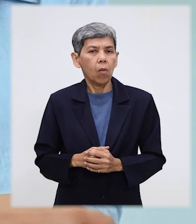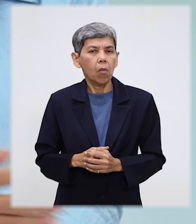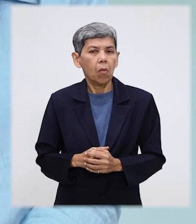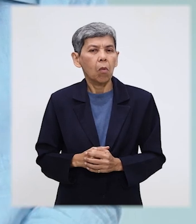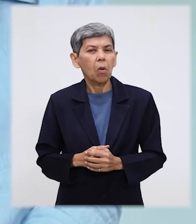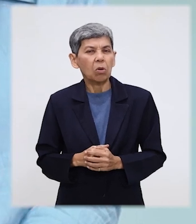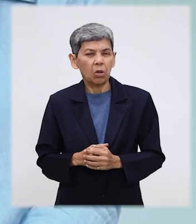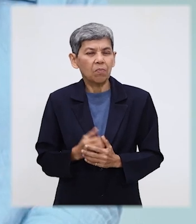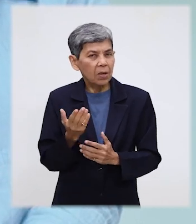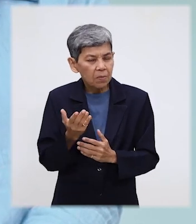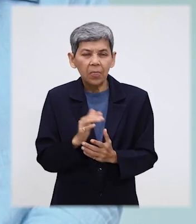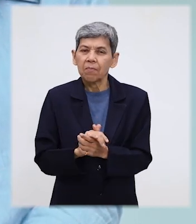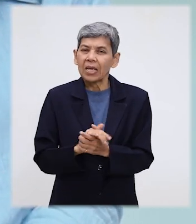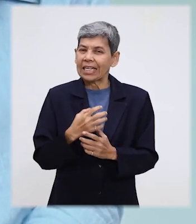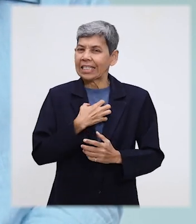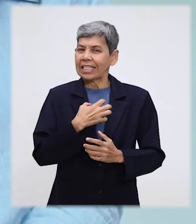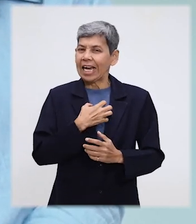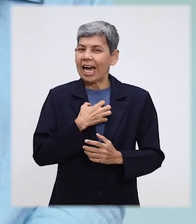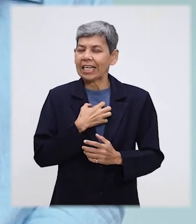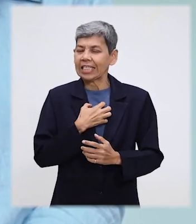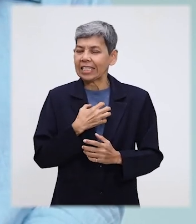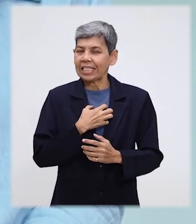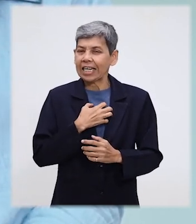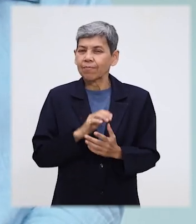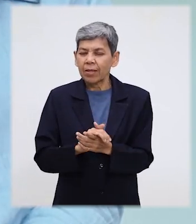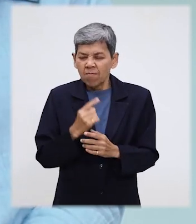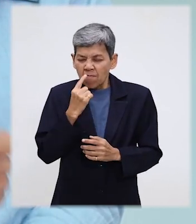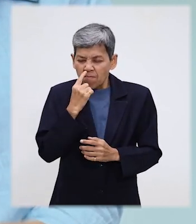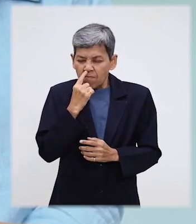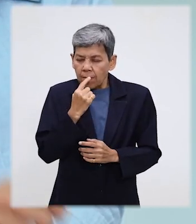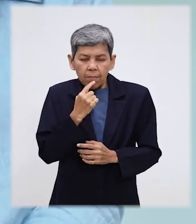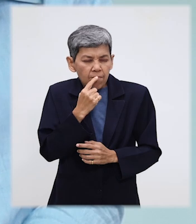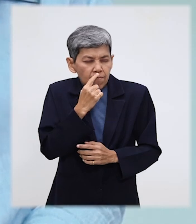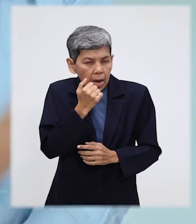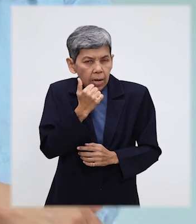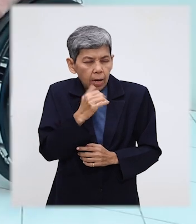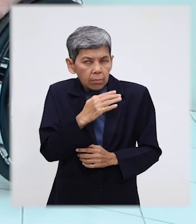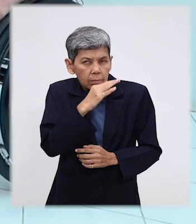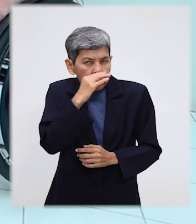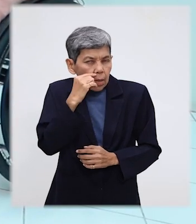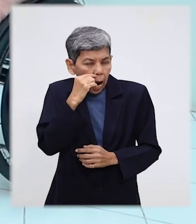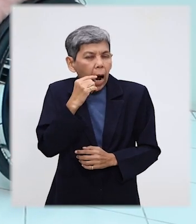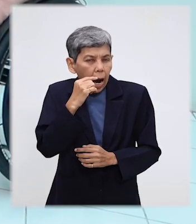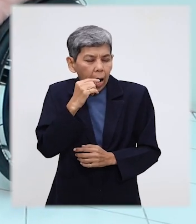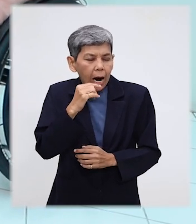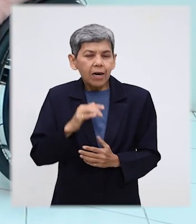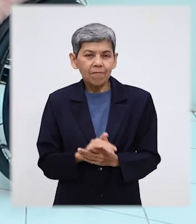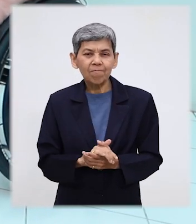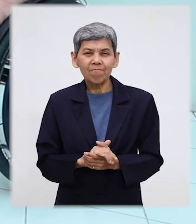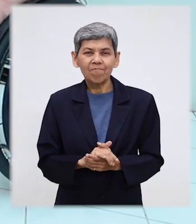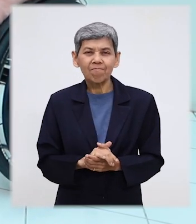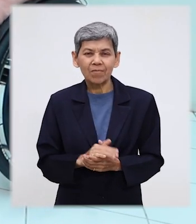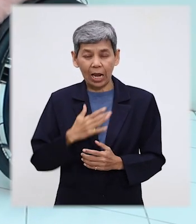ยังไงก็ต้องฝากทางอาจารย์ในการที่จะสร้างนักออกแบบกลิ่นอีกอาชีพนึง จริงๆถ้าเขาได้รับโอกา